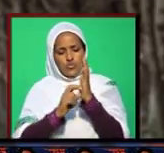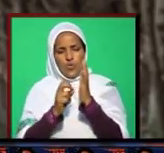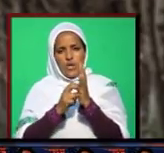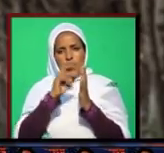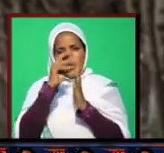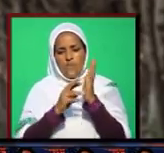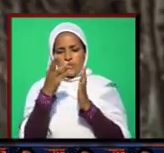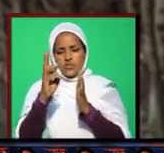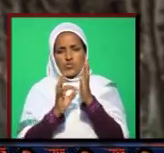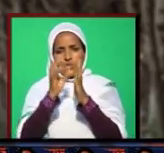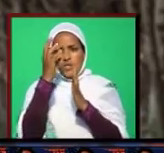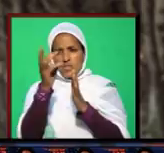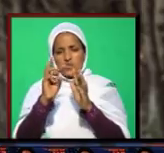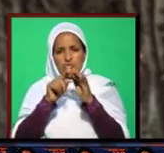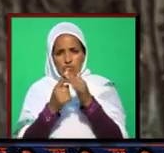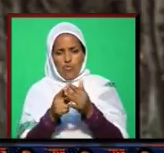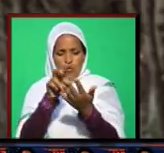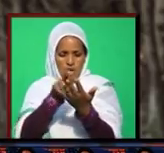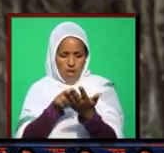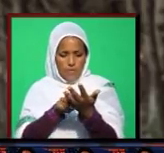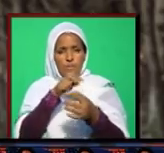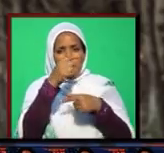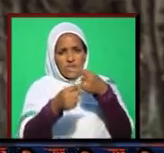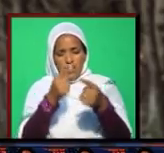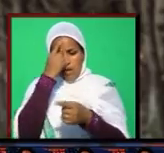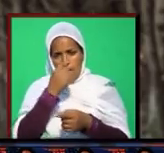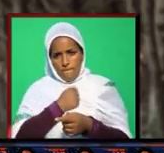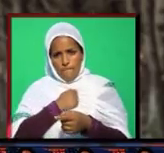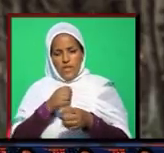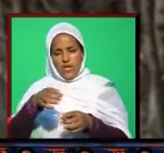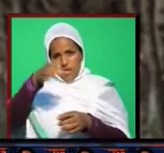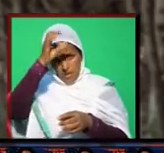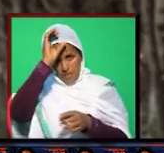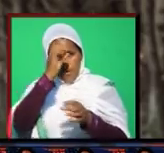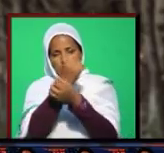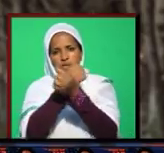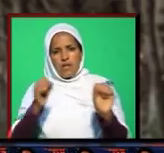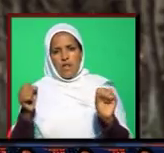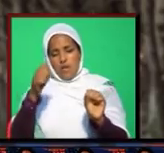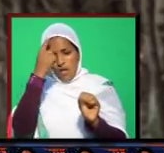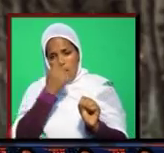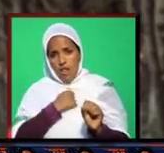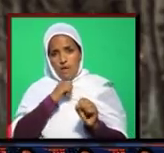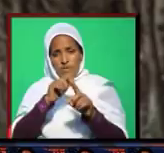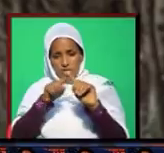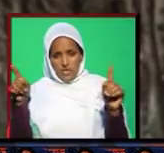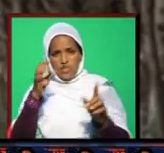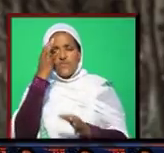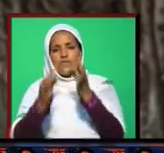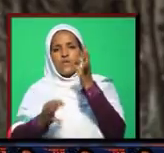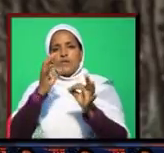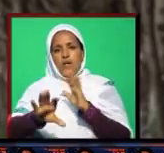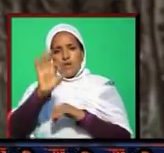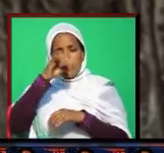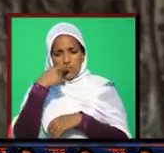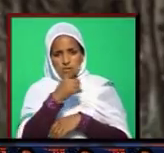በማርቆስ ወንጌል ምዕራፍ 16 ከቁጥር 16 ጀምሮ እያነበብን ስንሄድ ያመነ የተጠመቀ ይድናል፣ ያላመነ ያልተጠመቀ ግን